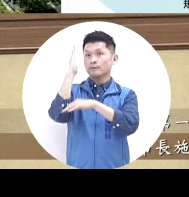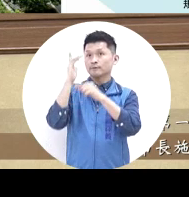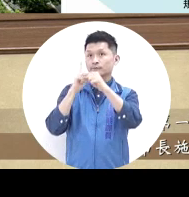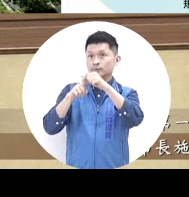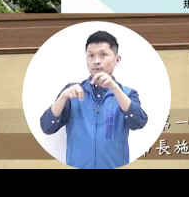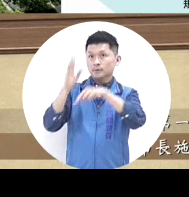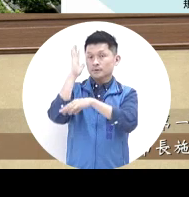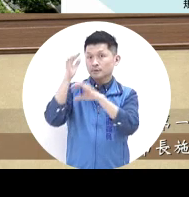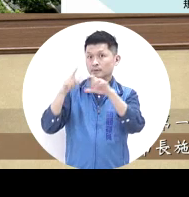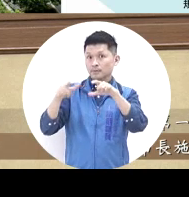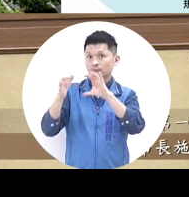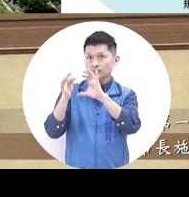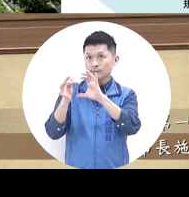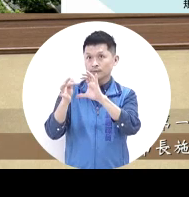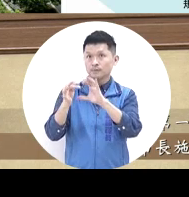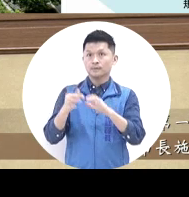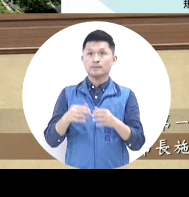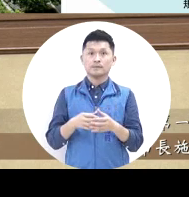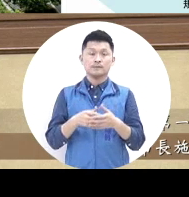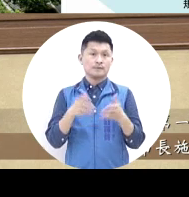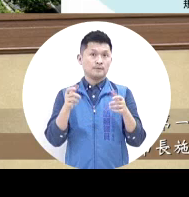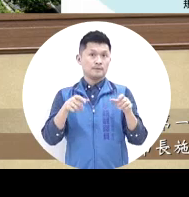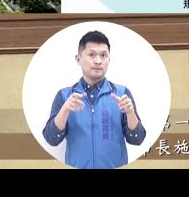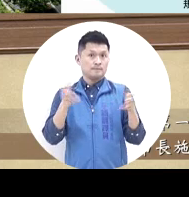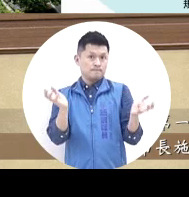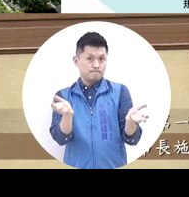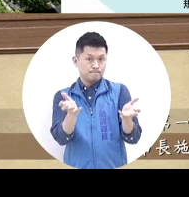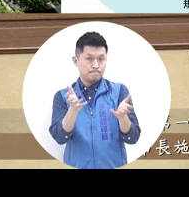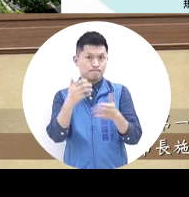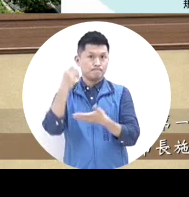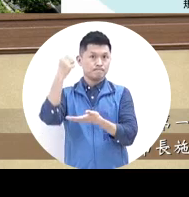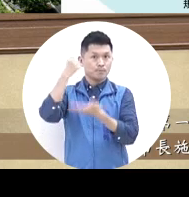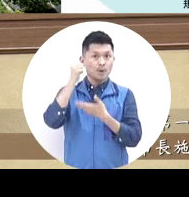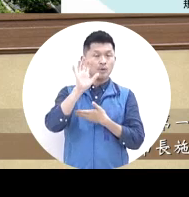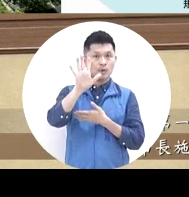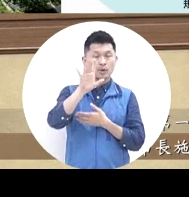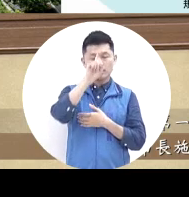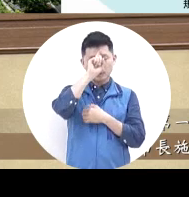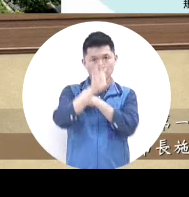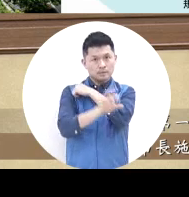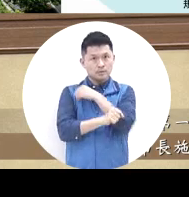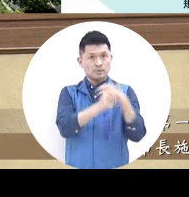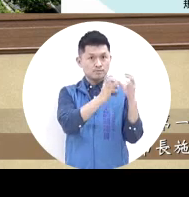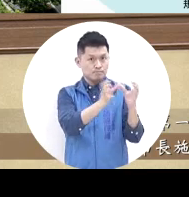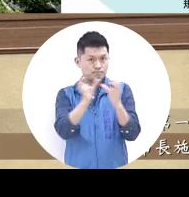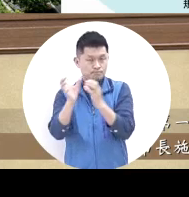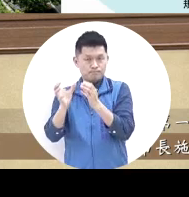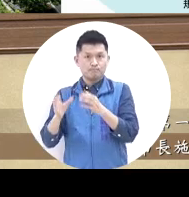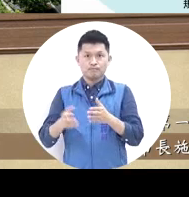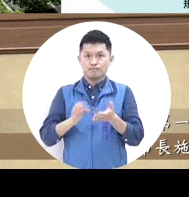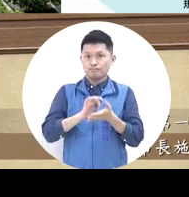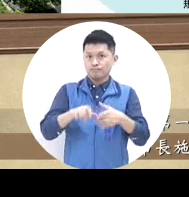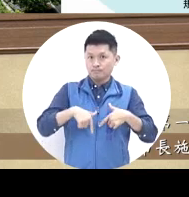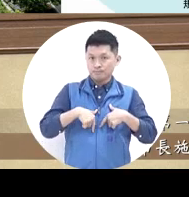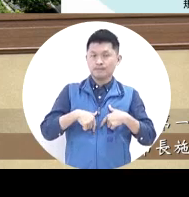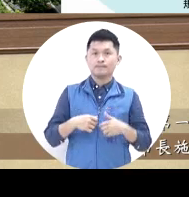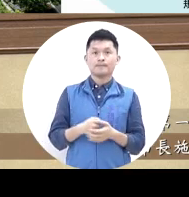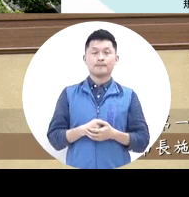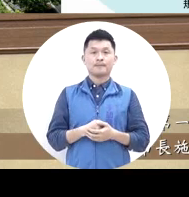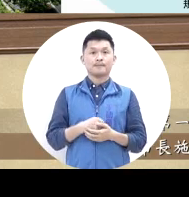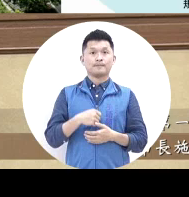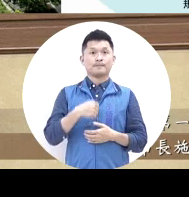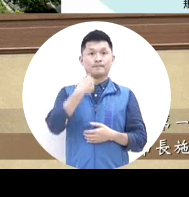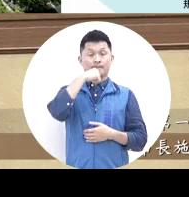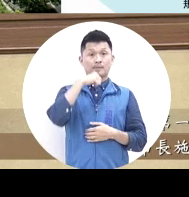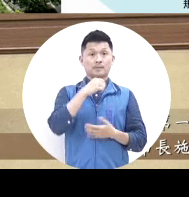的建设奖。我们希望我们的基础建设都用心。那至于国内奖项得了156项里